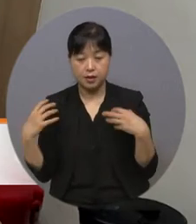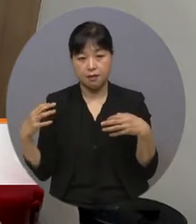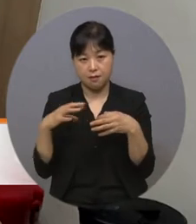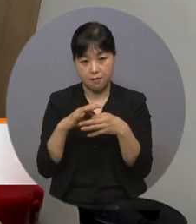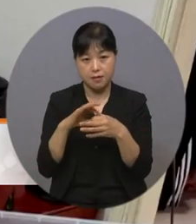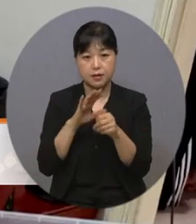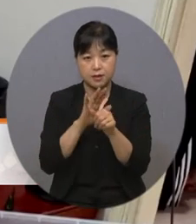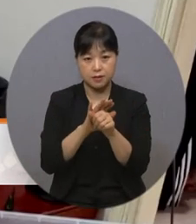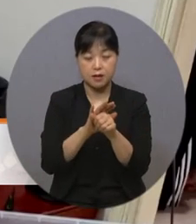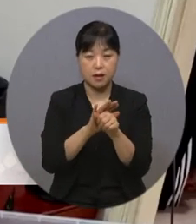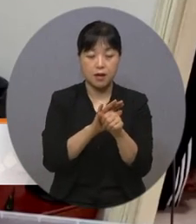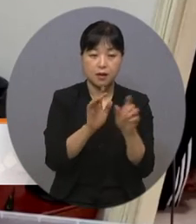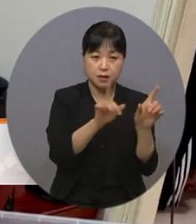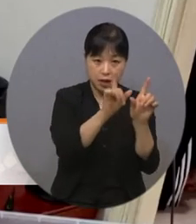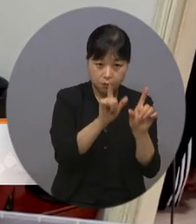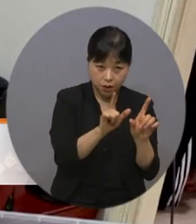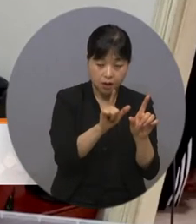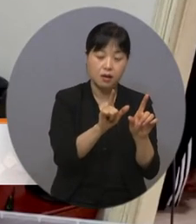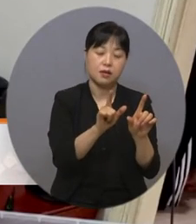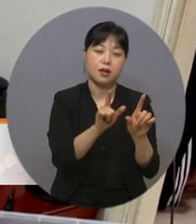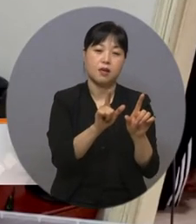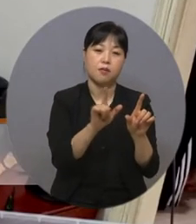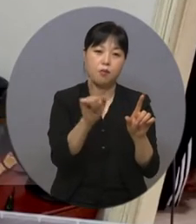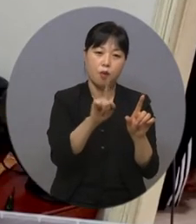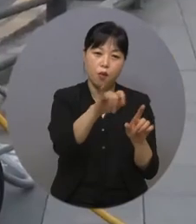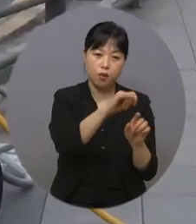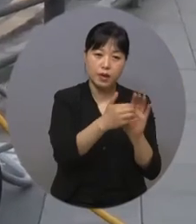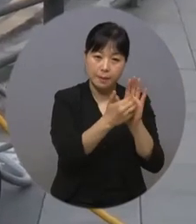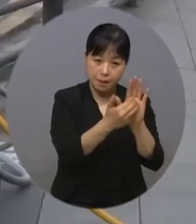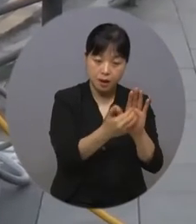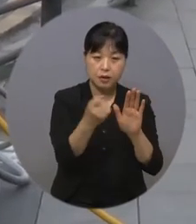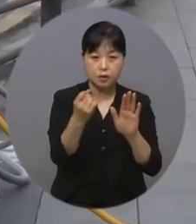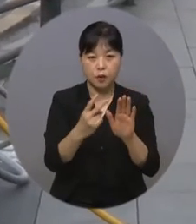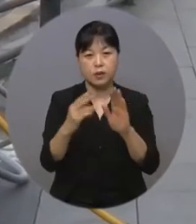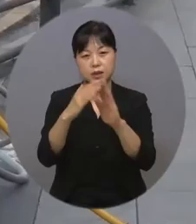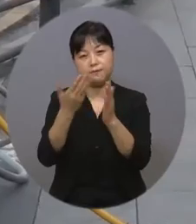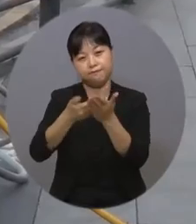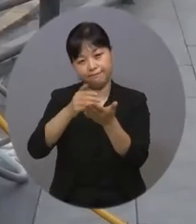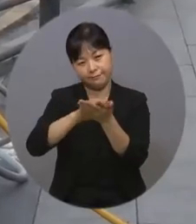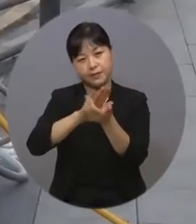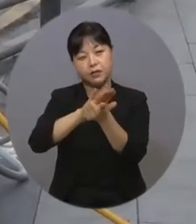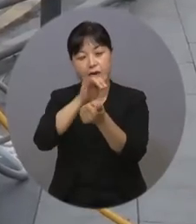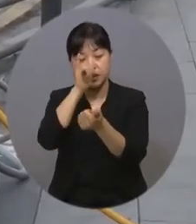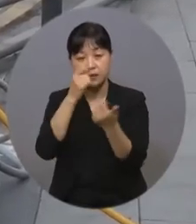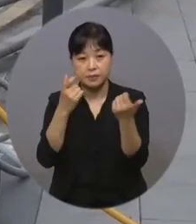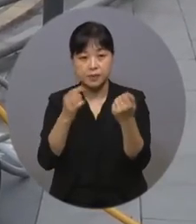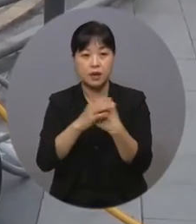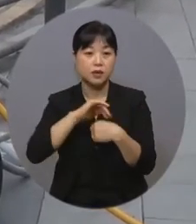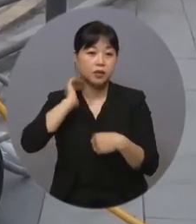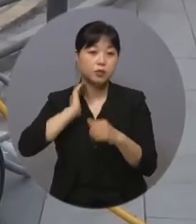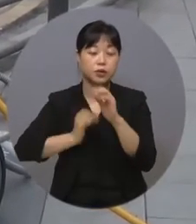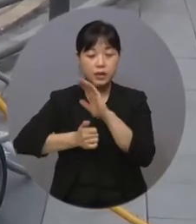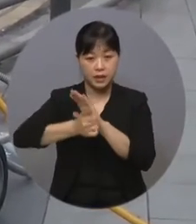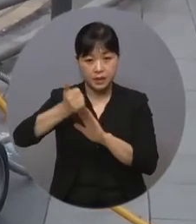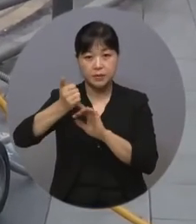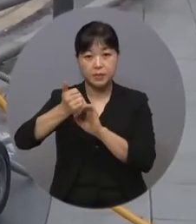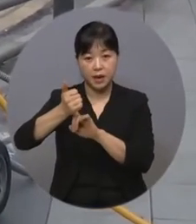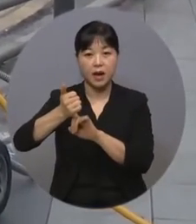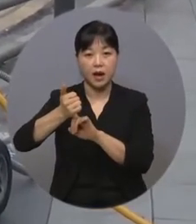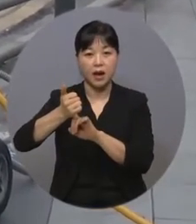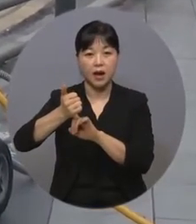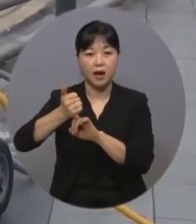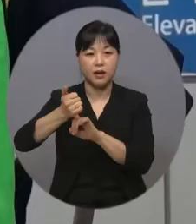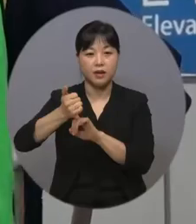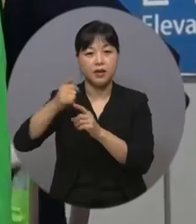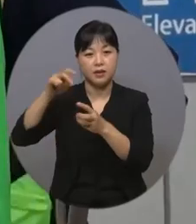주거환경 영역으로 지원 범위 확대가 가능해졌습니다. 또한 의정부시 희망회복지원센터는 이용 노숙인들에게